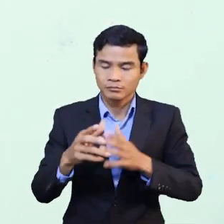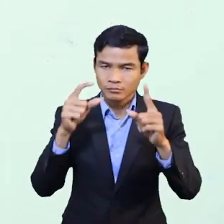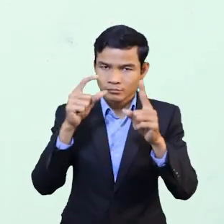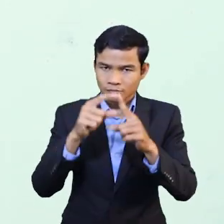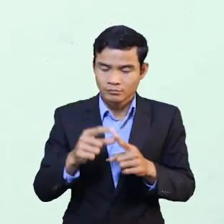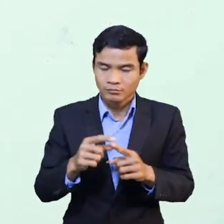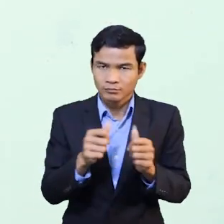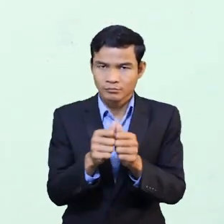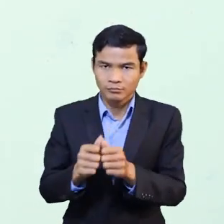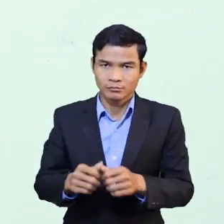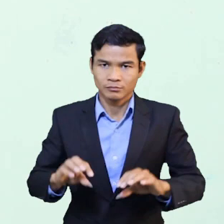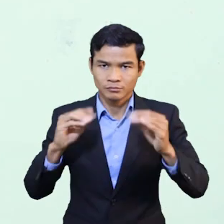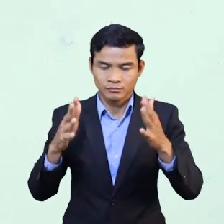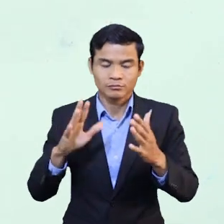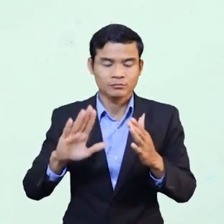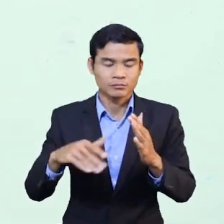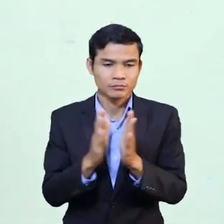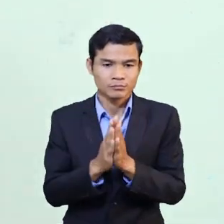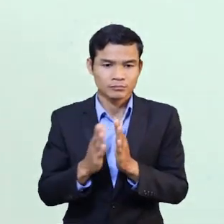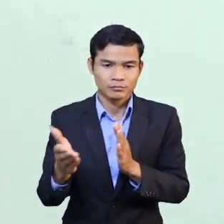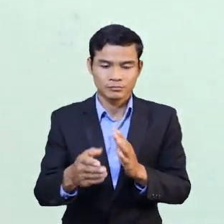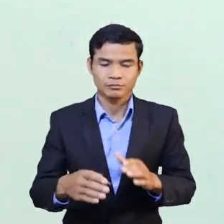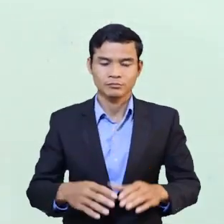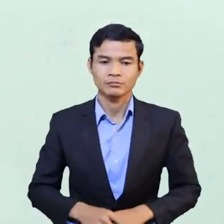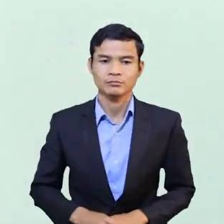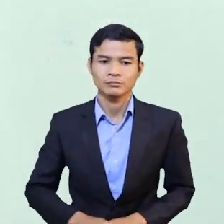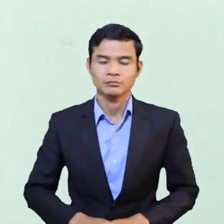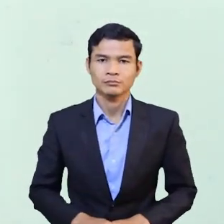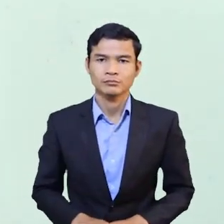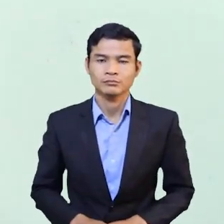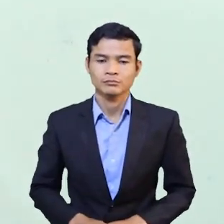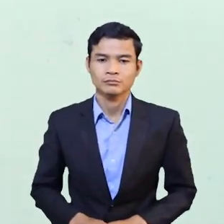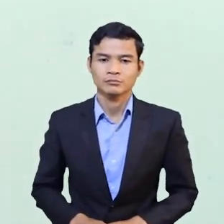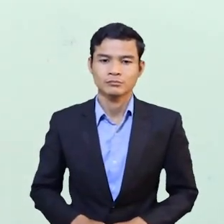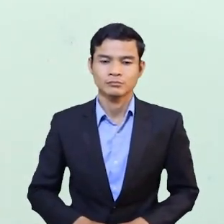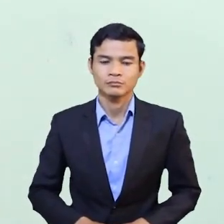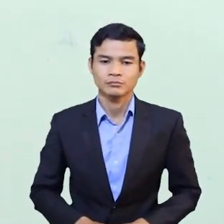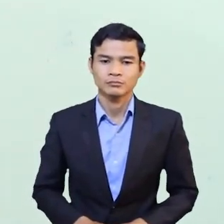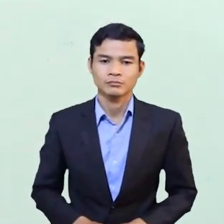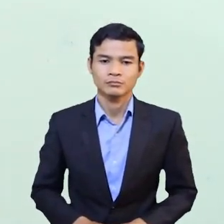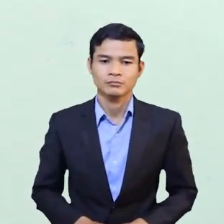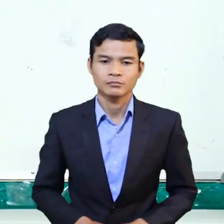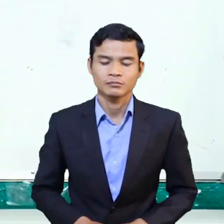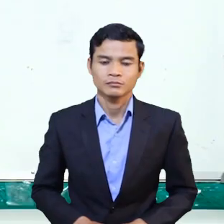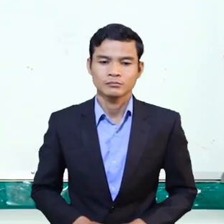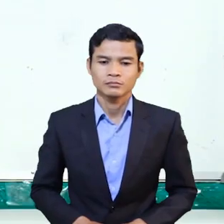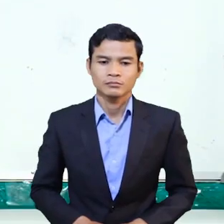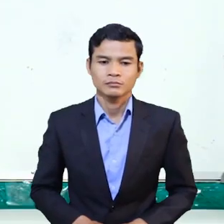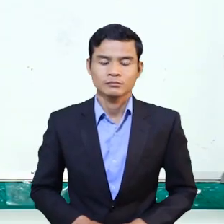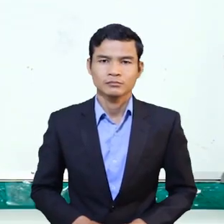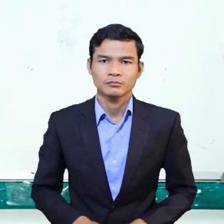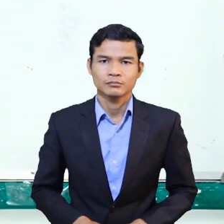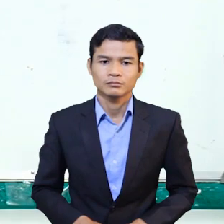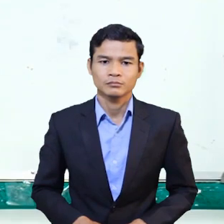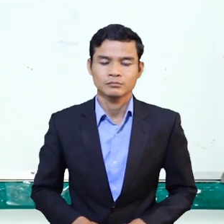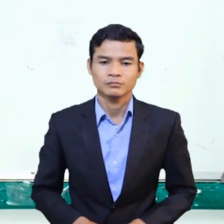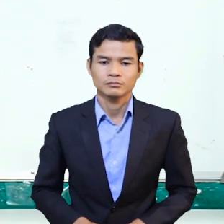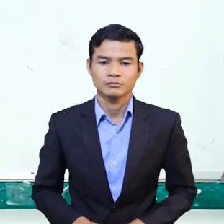chìm môi nẹt cầu cha ở con chân cha